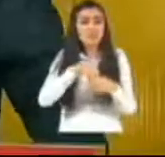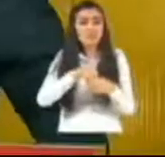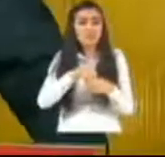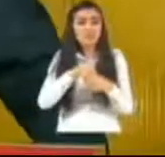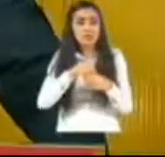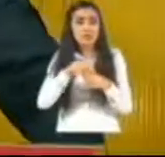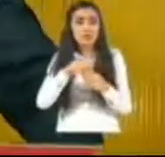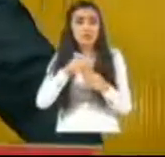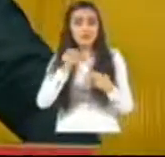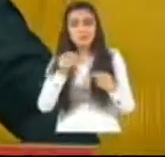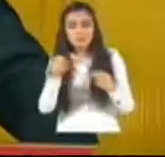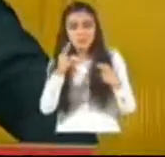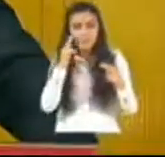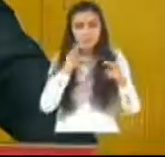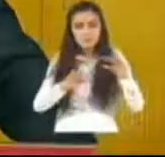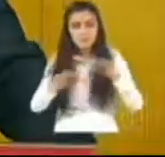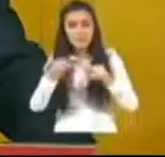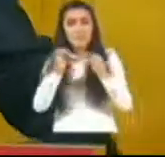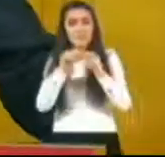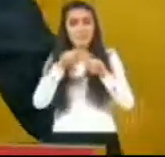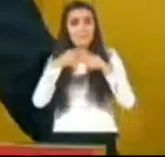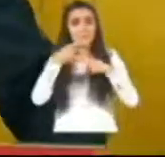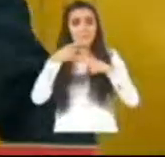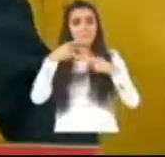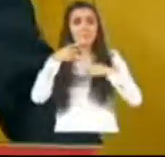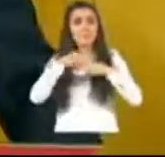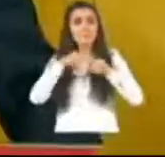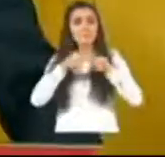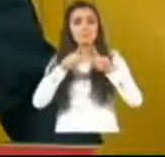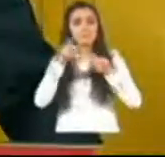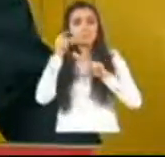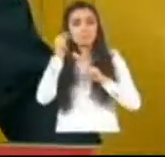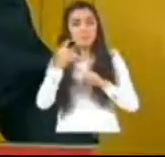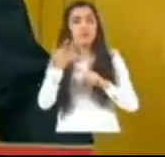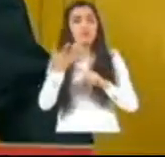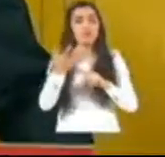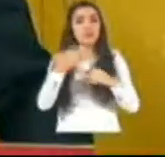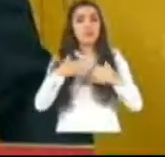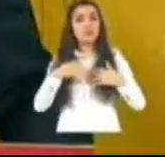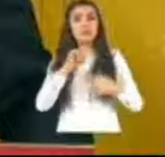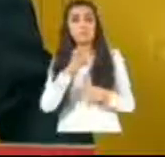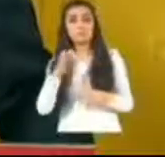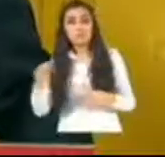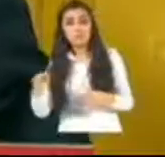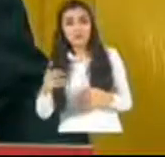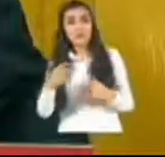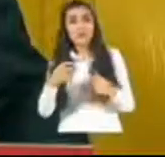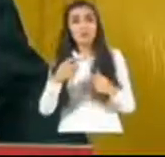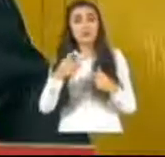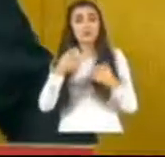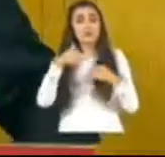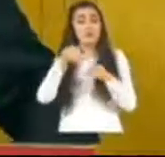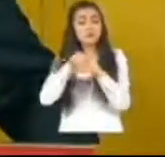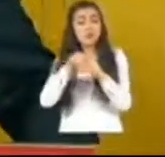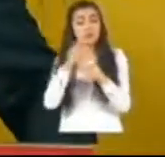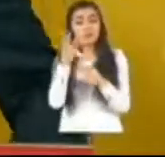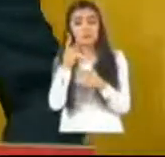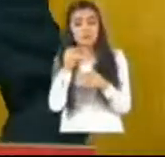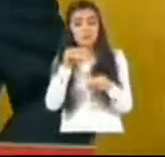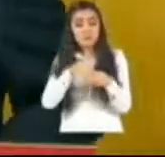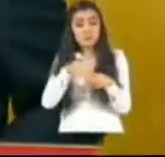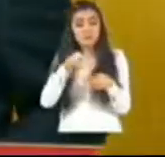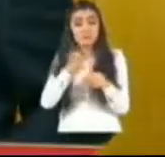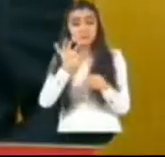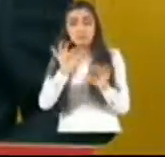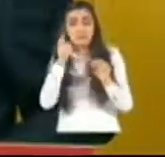rötuşlar yapılmaktadır. Barzani ve yakın çevresinin bağımsızlık referandumu için gün saydığı, vade